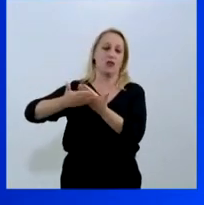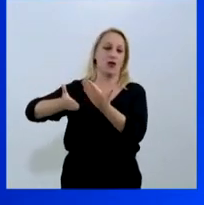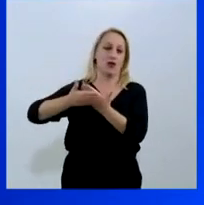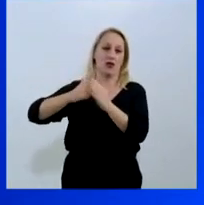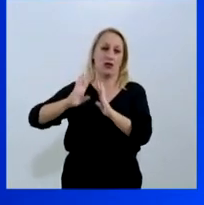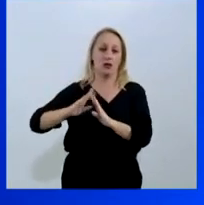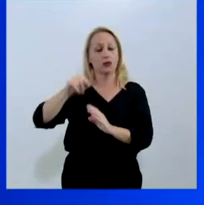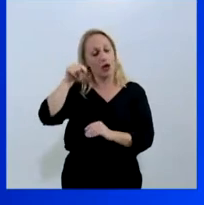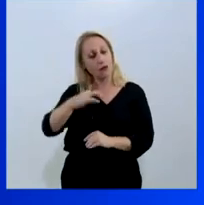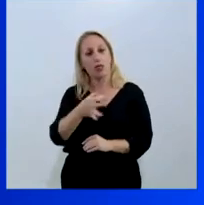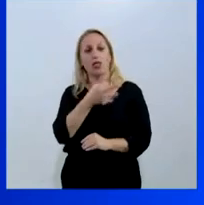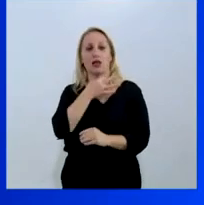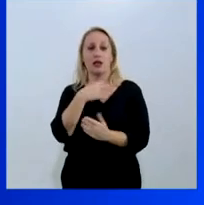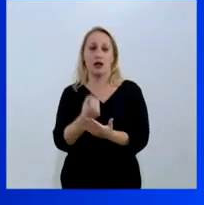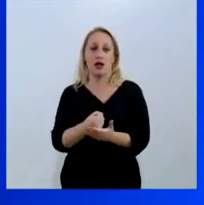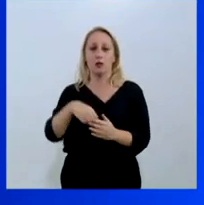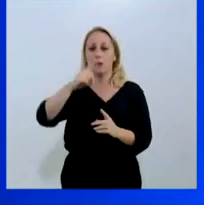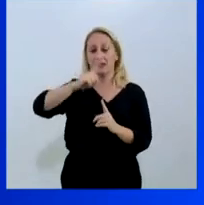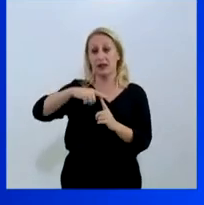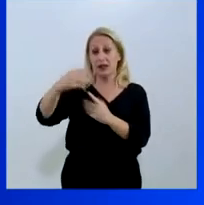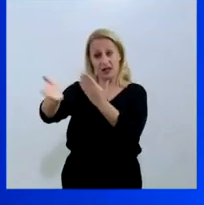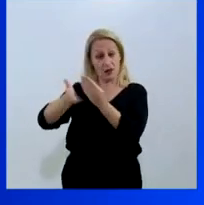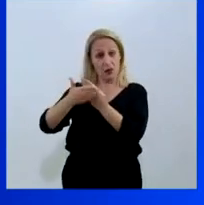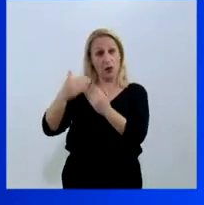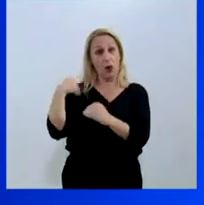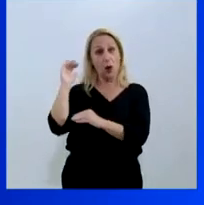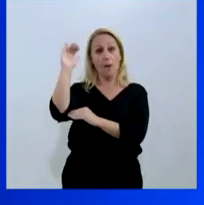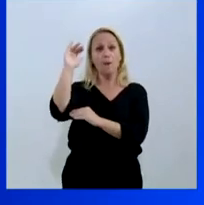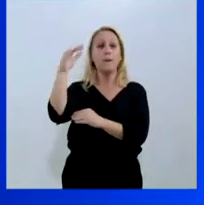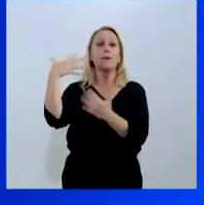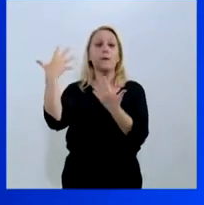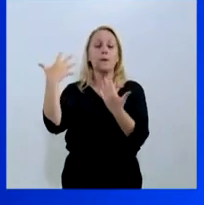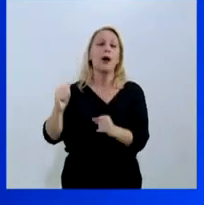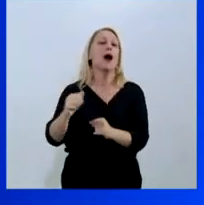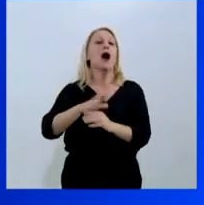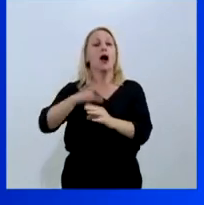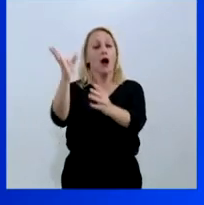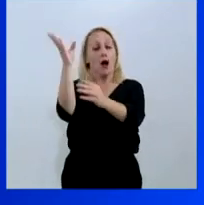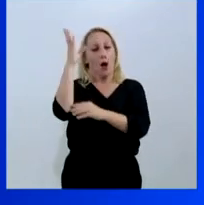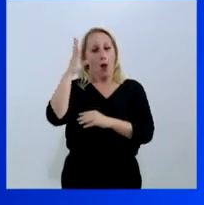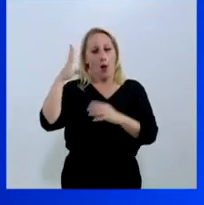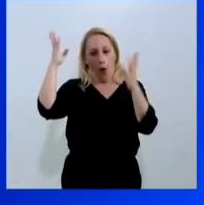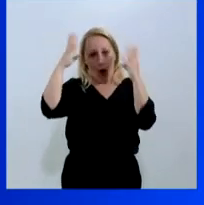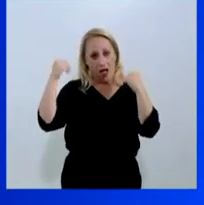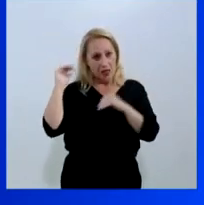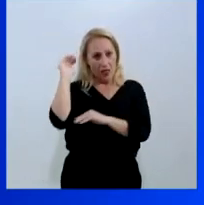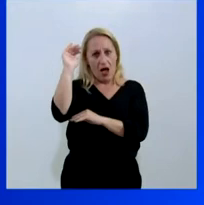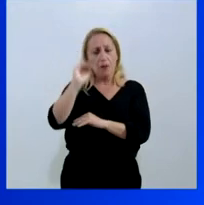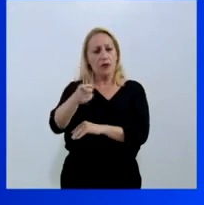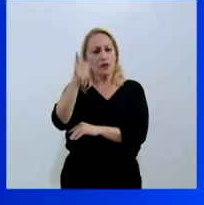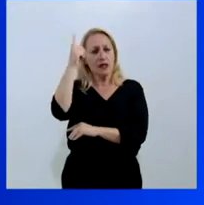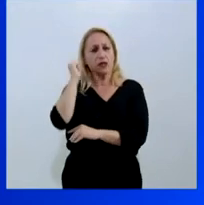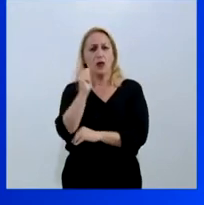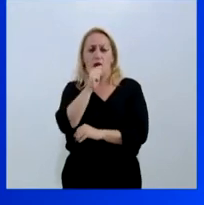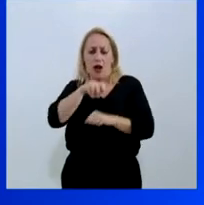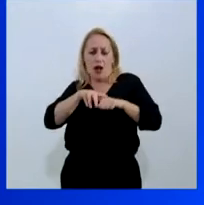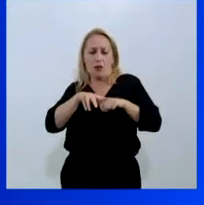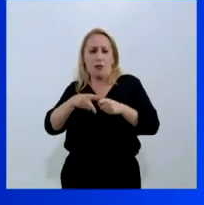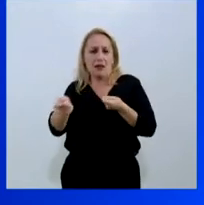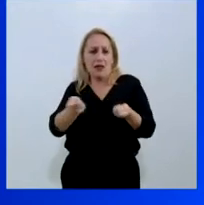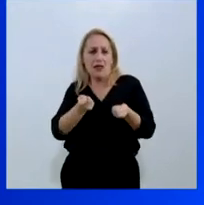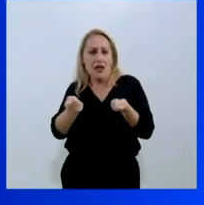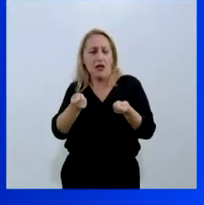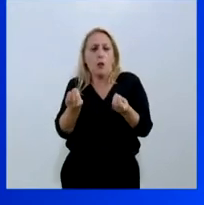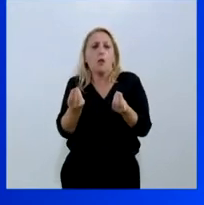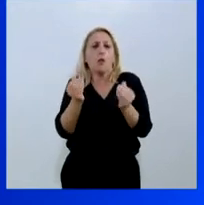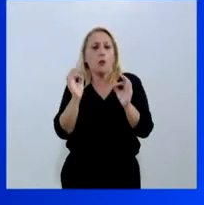τεχνικής υποστήριξης. Έχω ήδη ζητήσει από την Ολλανδία, μια χώρα η οποία έχει πάρα πολύ μεγάλη εμπειρία σε θέματα διαχείρισης